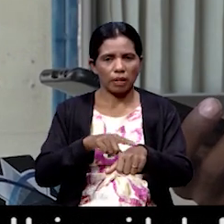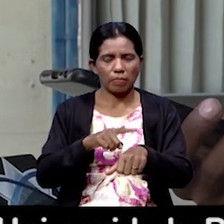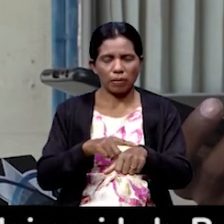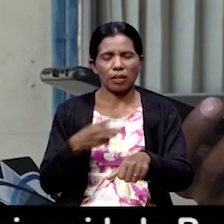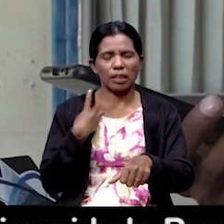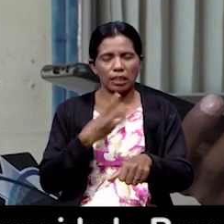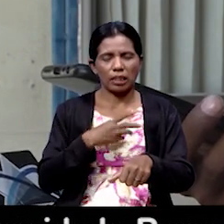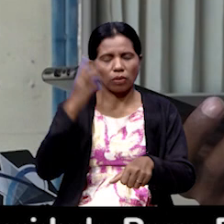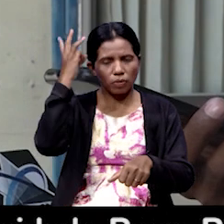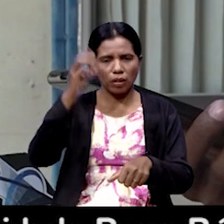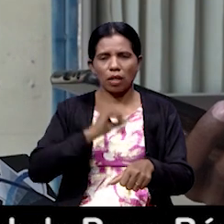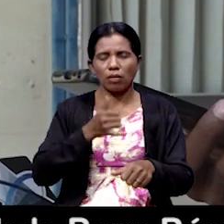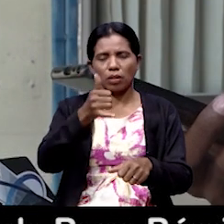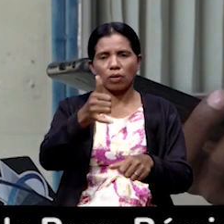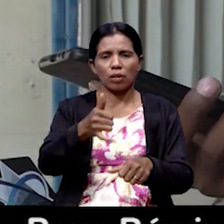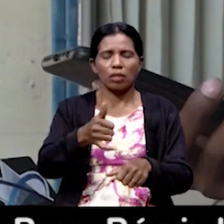hau la to horas